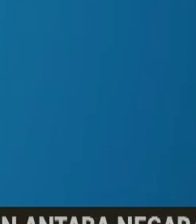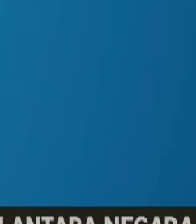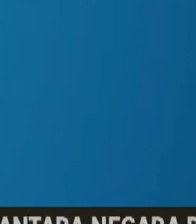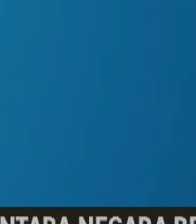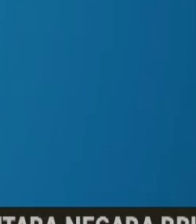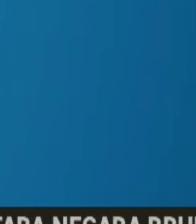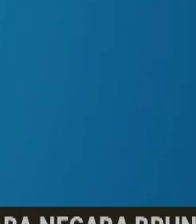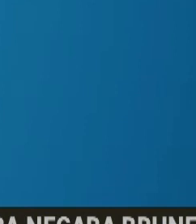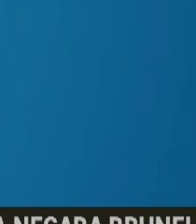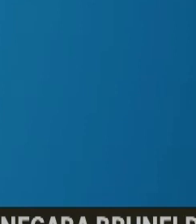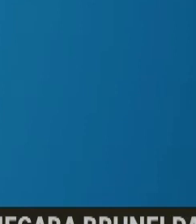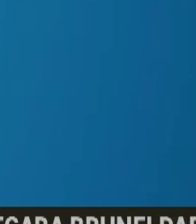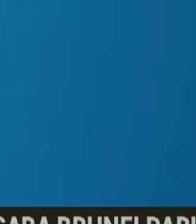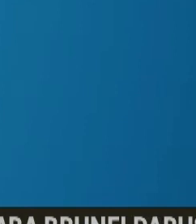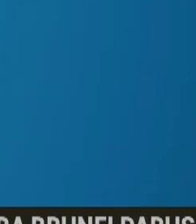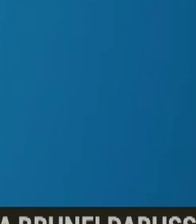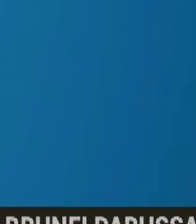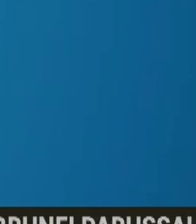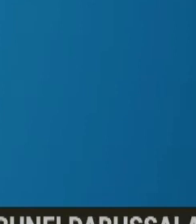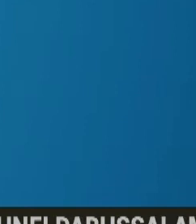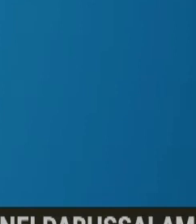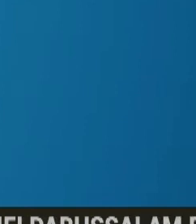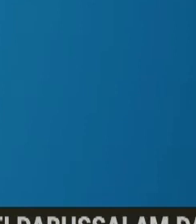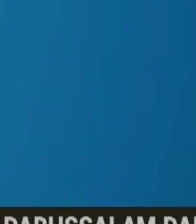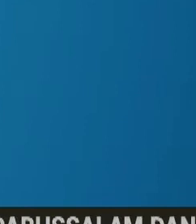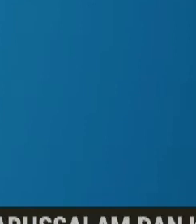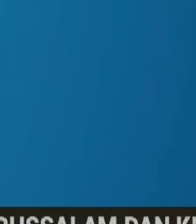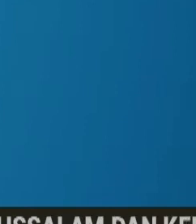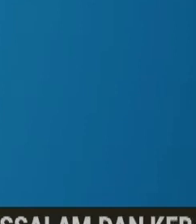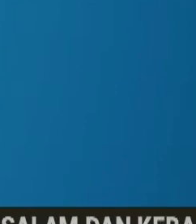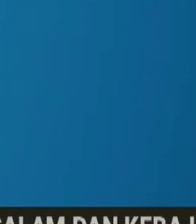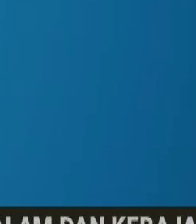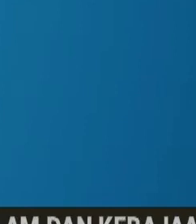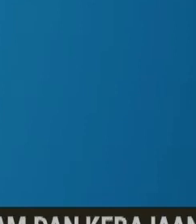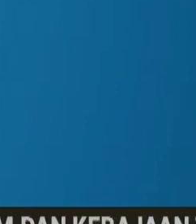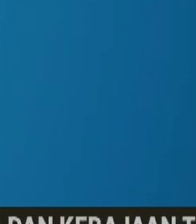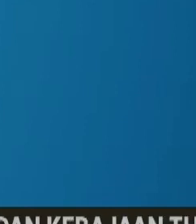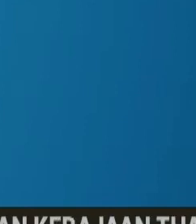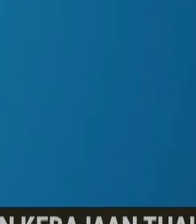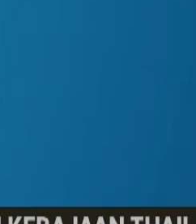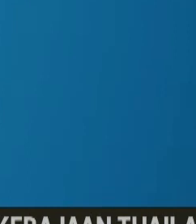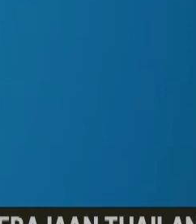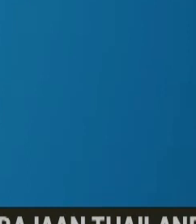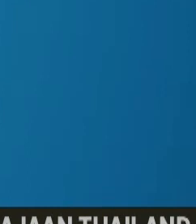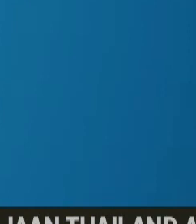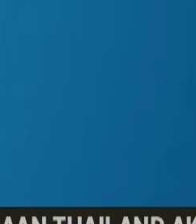Belait, Masjid Hassanal Bolkiah, Pekan Tutong dan Masjid Utama Muhammad Saleh, Pekan Bangar.